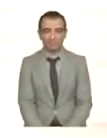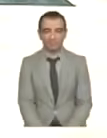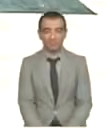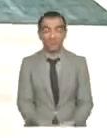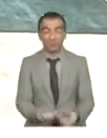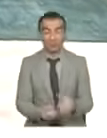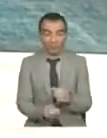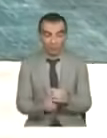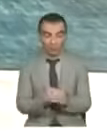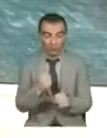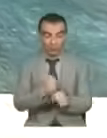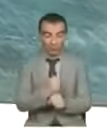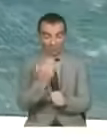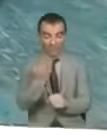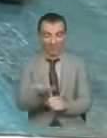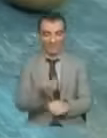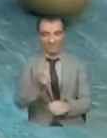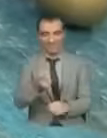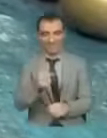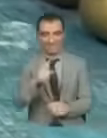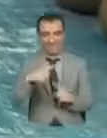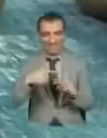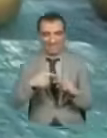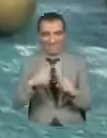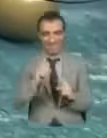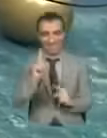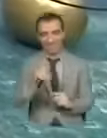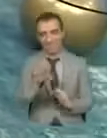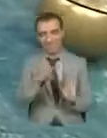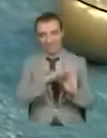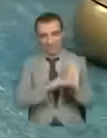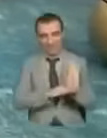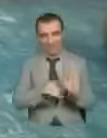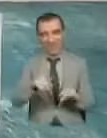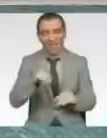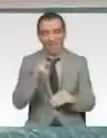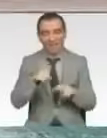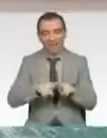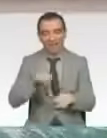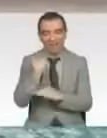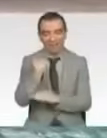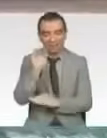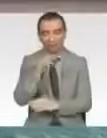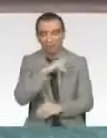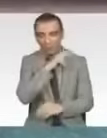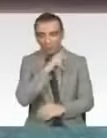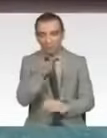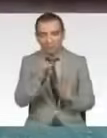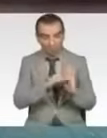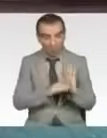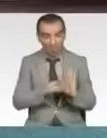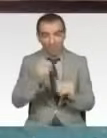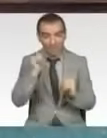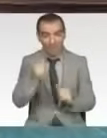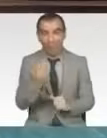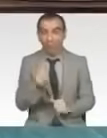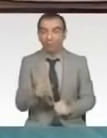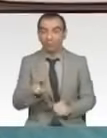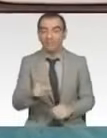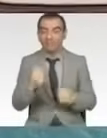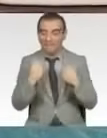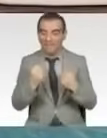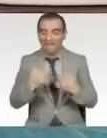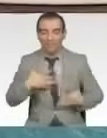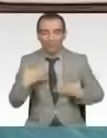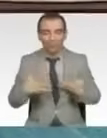Hayırlı sabahlar efendim, günaydınlar. TRT 1 ekranlarından, Alişan'la Hayata Gülümse programından herkese her zaman olduğu gibi